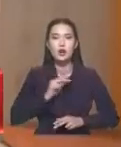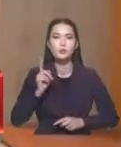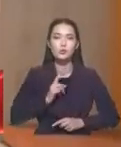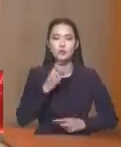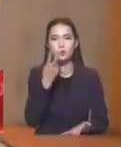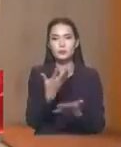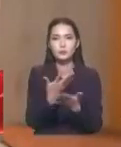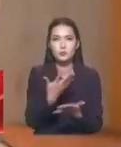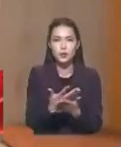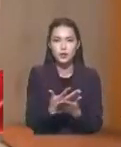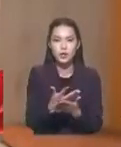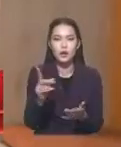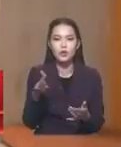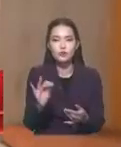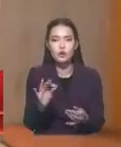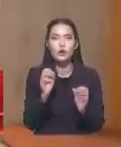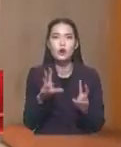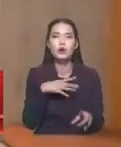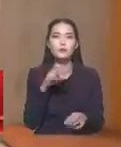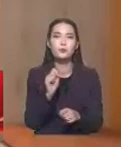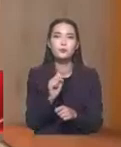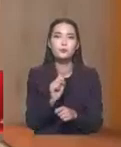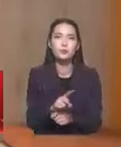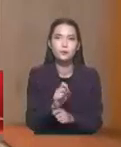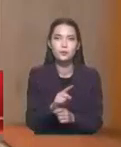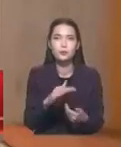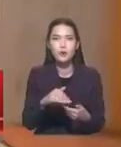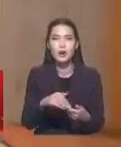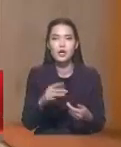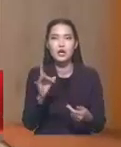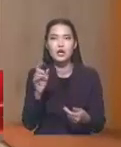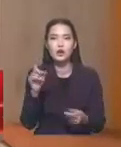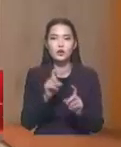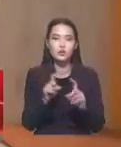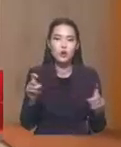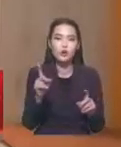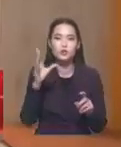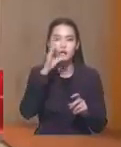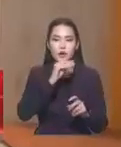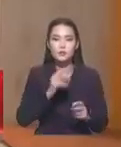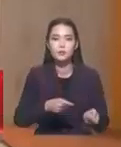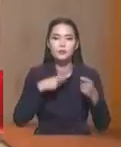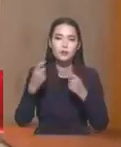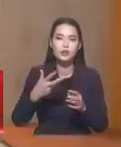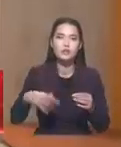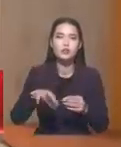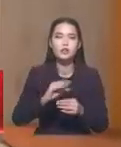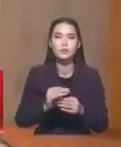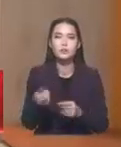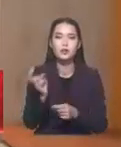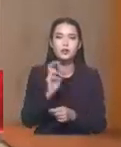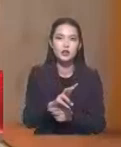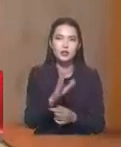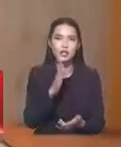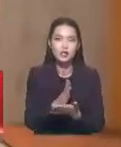предусмотрено. На 23-й год у нас строится 23 школы и 24-я школа на 24-й год. Строится.